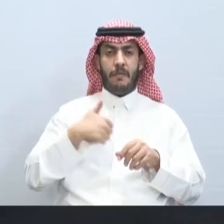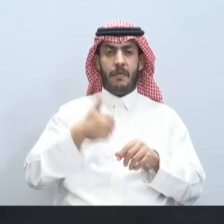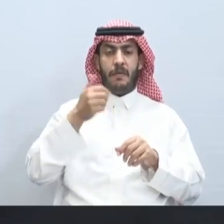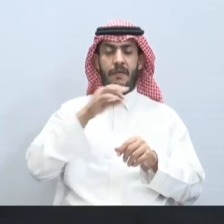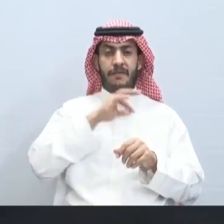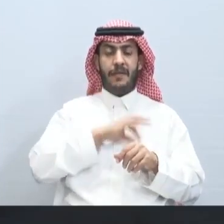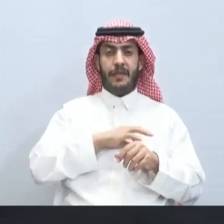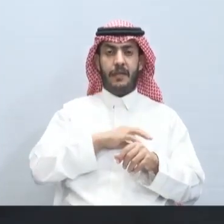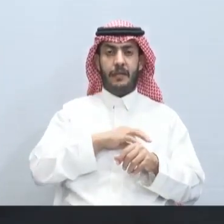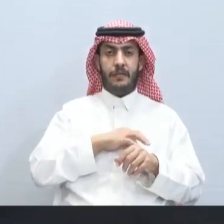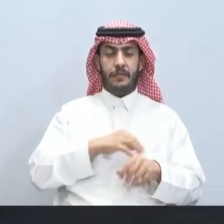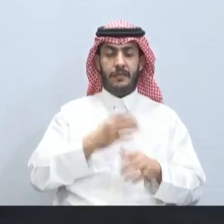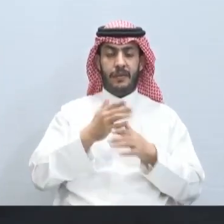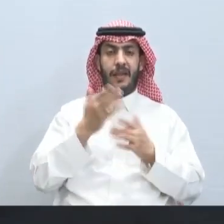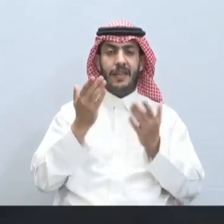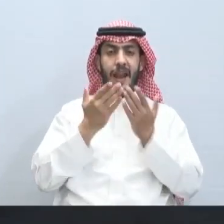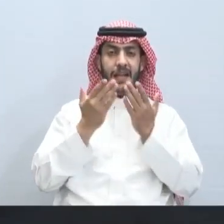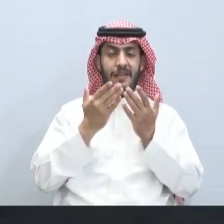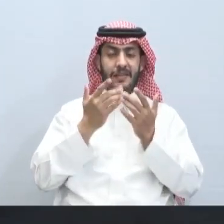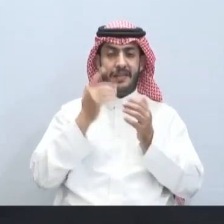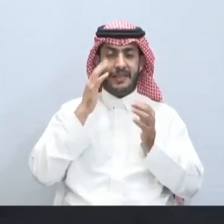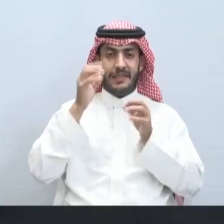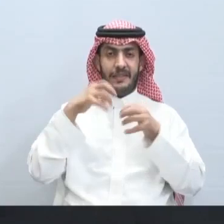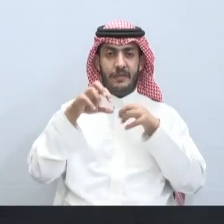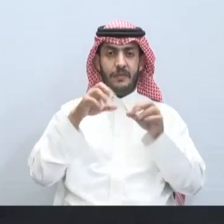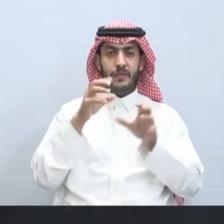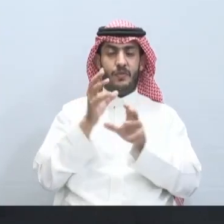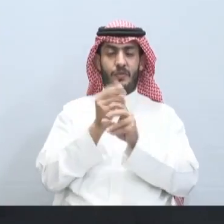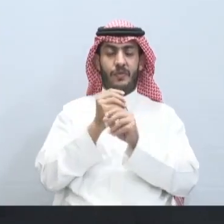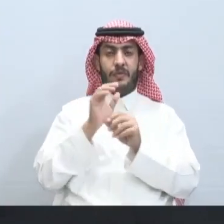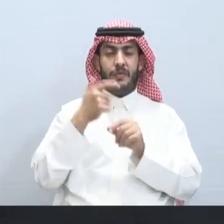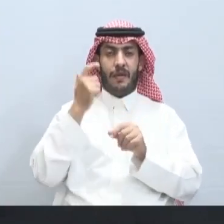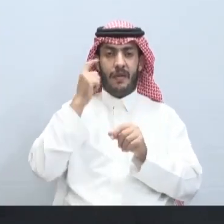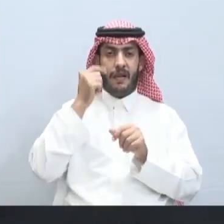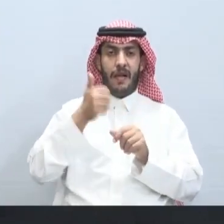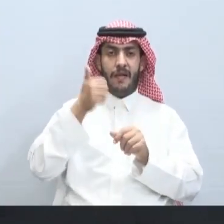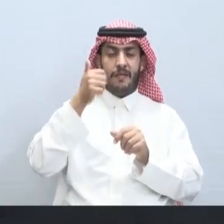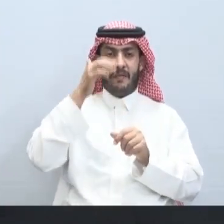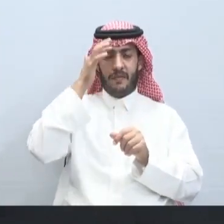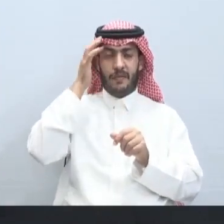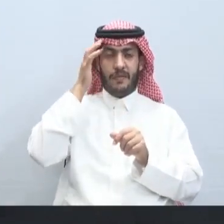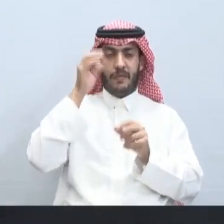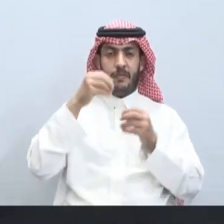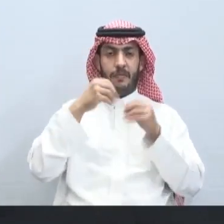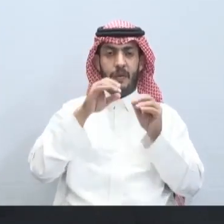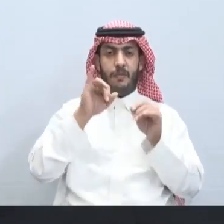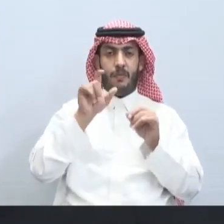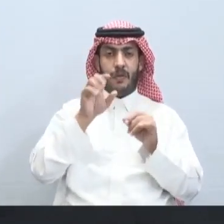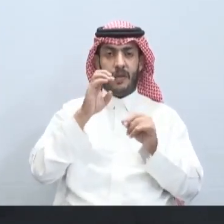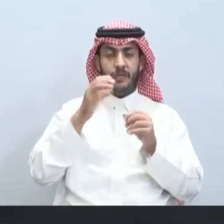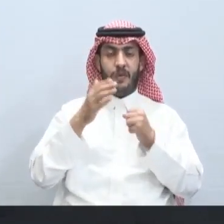الاستفاده من دراسه او تقسيم السوق على معرفه افضل الفرص السوقيه لبيع المنتجات